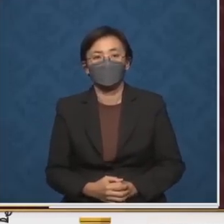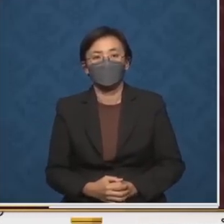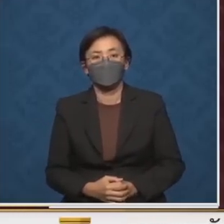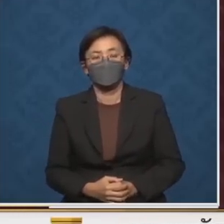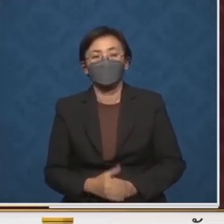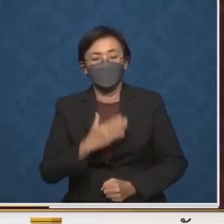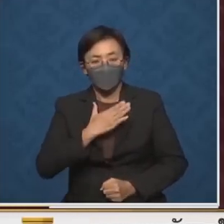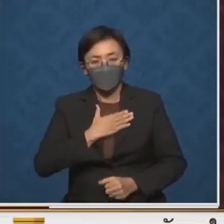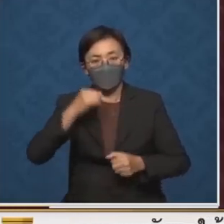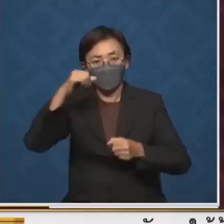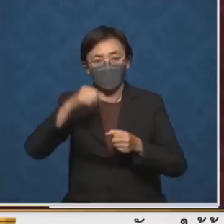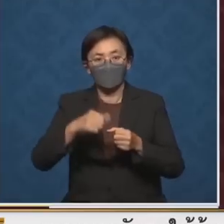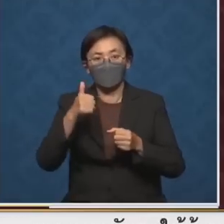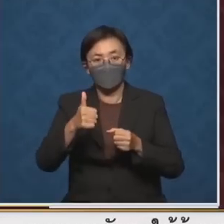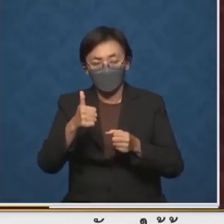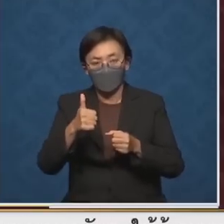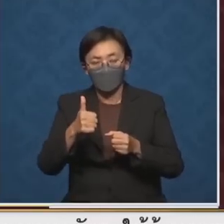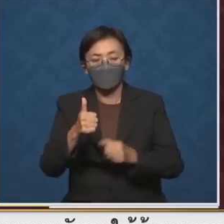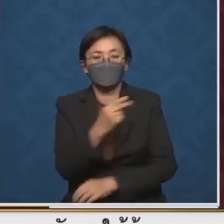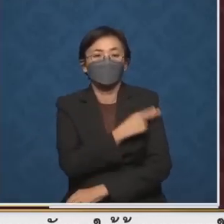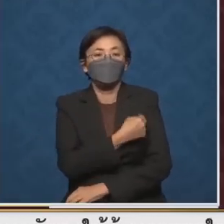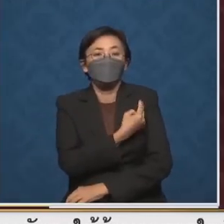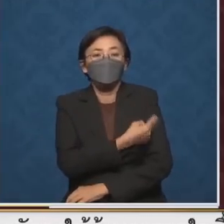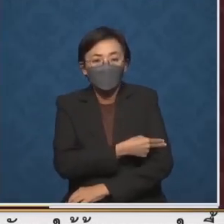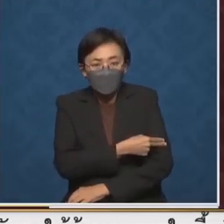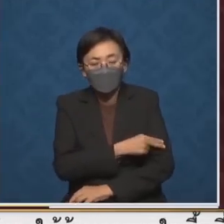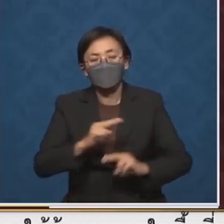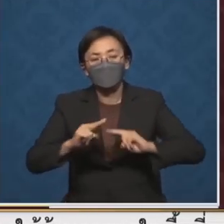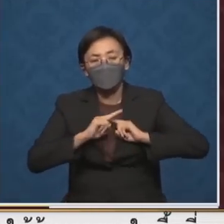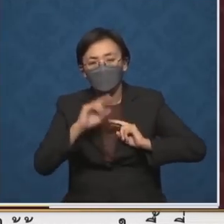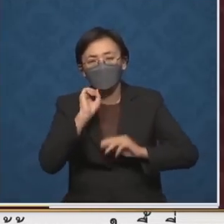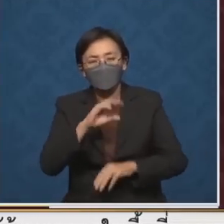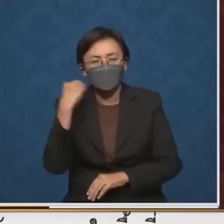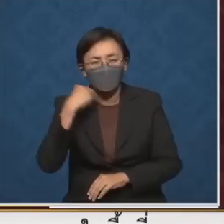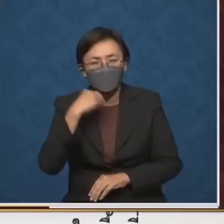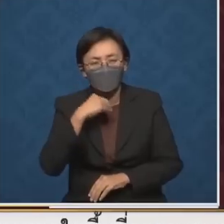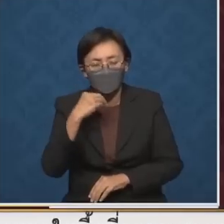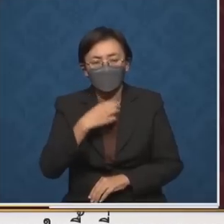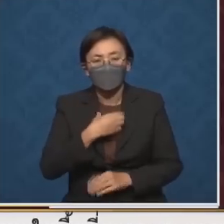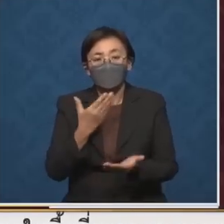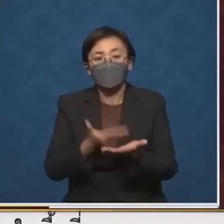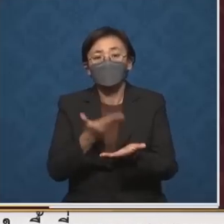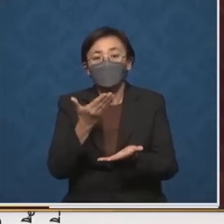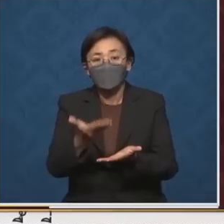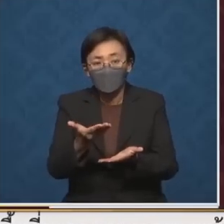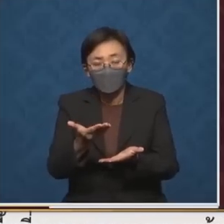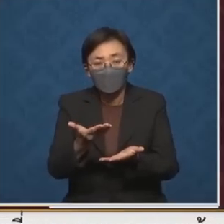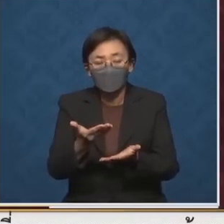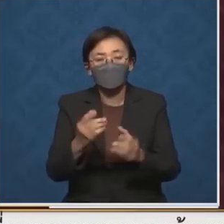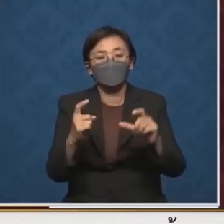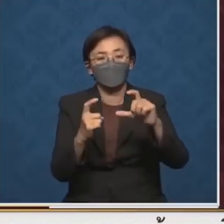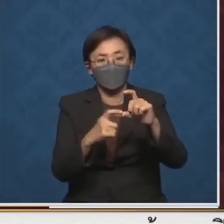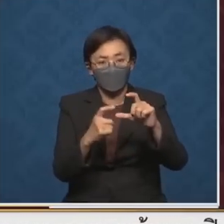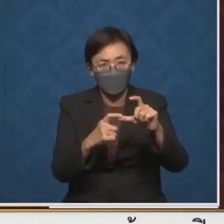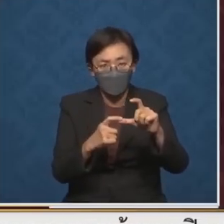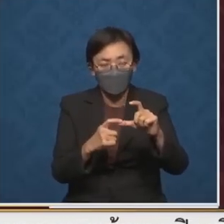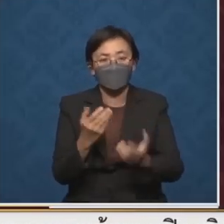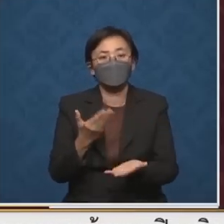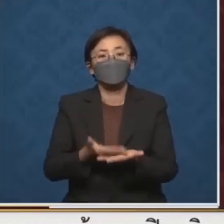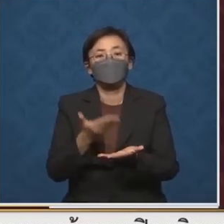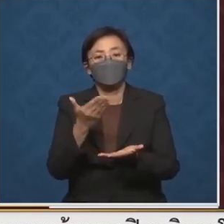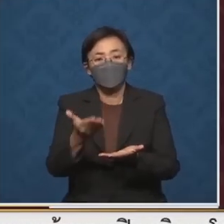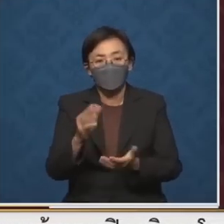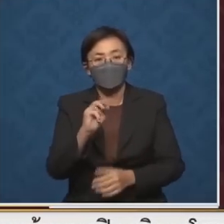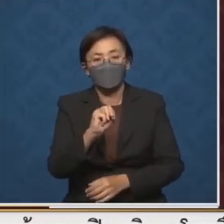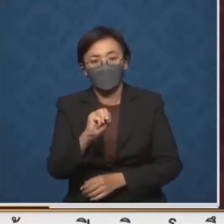ผมจำได้วามีอาจาร์หมอเอกชนหายคนนี่ลนบอกว่าจะขอซื้อ Pfizerจะขอซือ